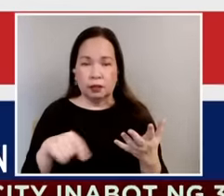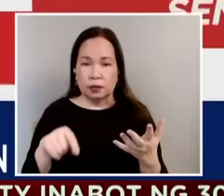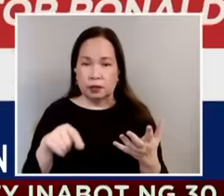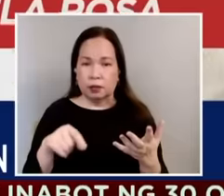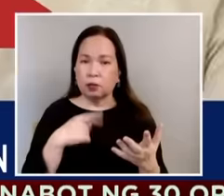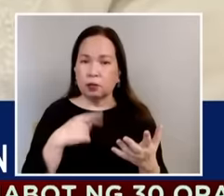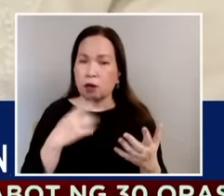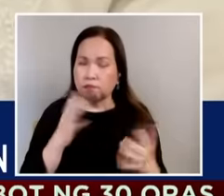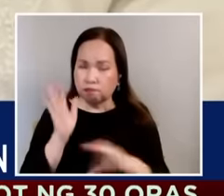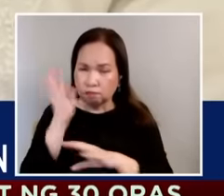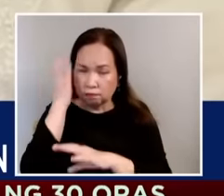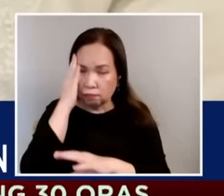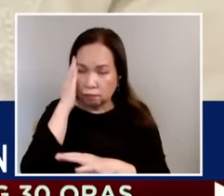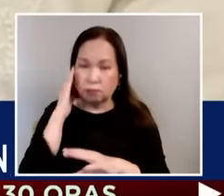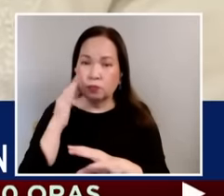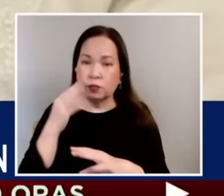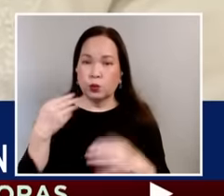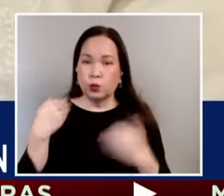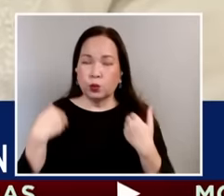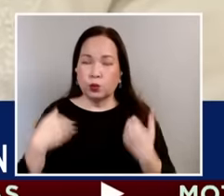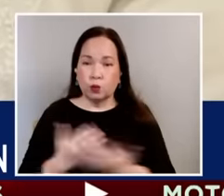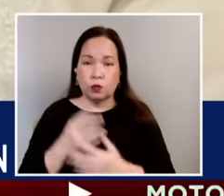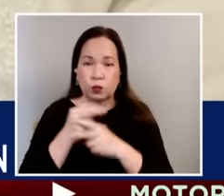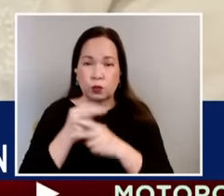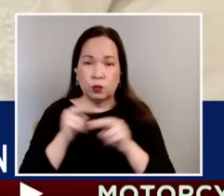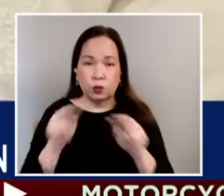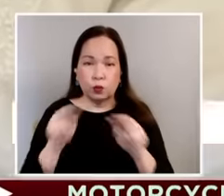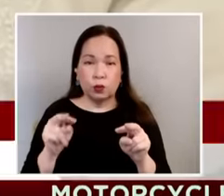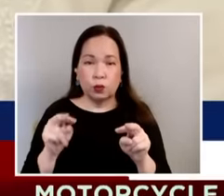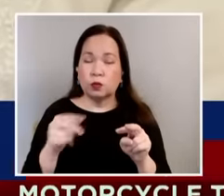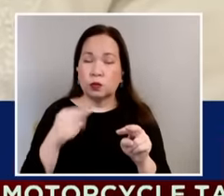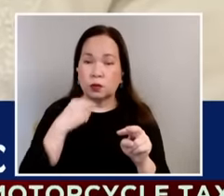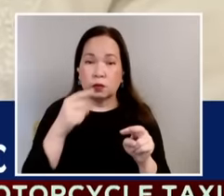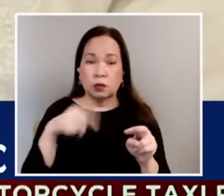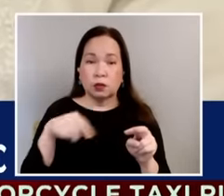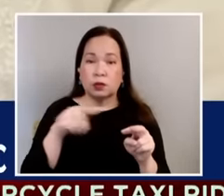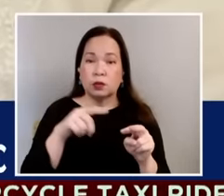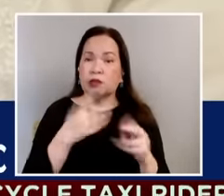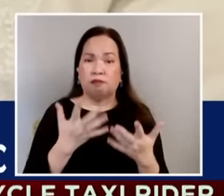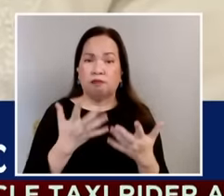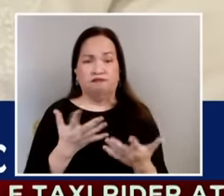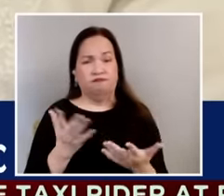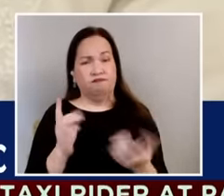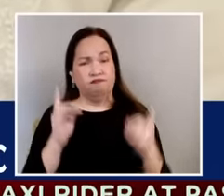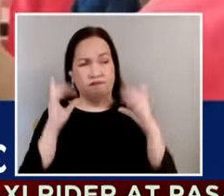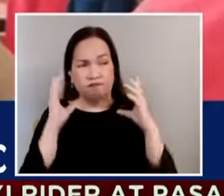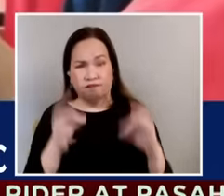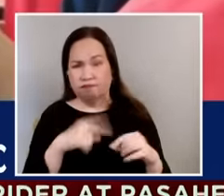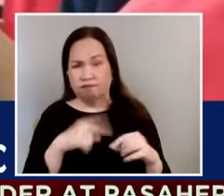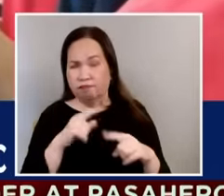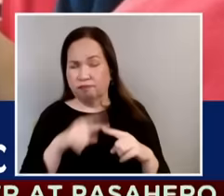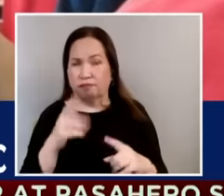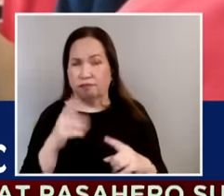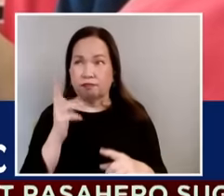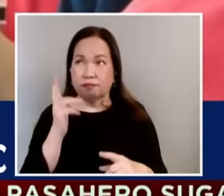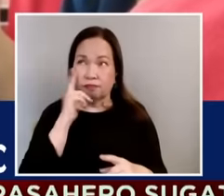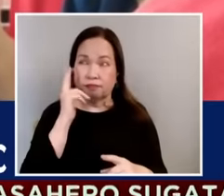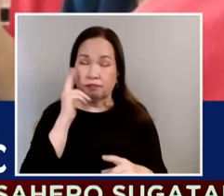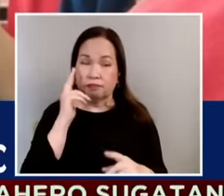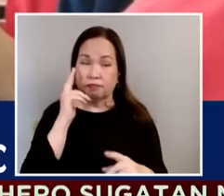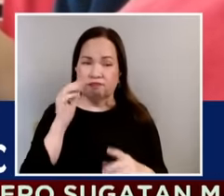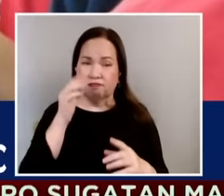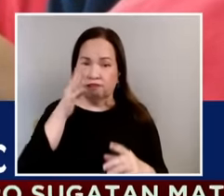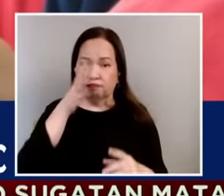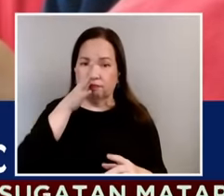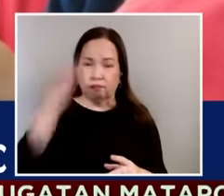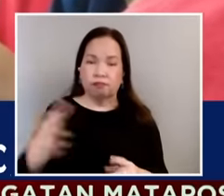ng resolusyon. Pero ani Senador Ronald De La Rosa, baliwala ang mga resolusyon kung hindi naman ito pakikinggan ng Pangulo. Kaya para kay Senador Amy